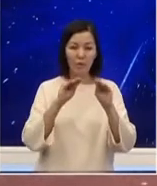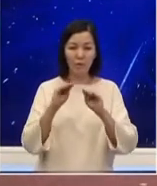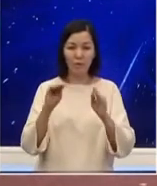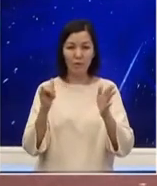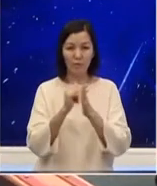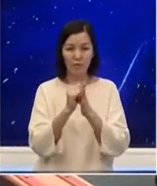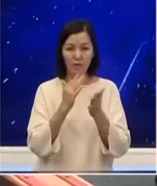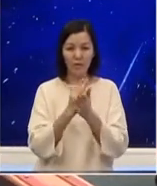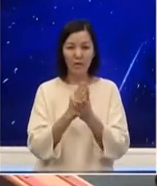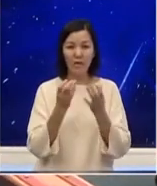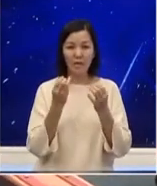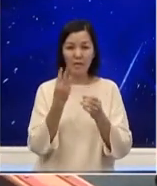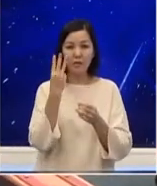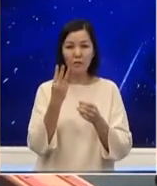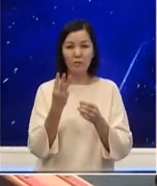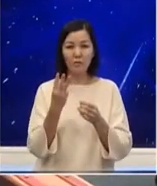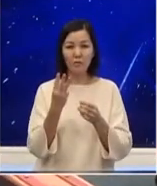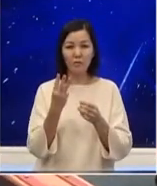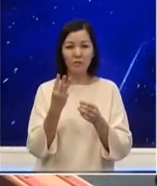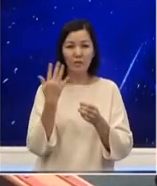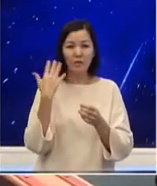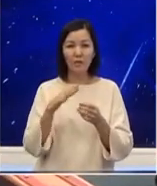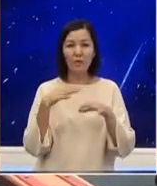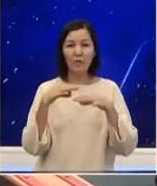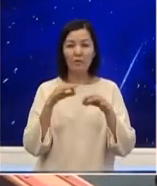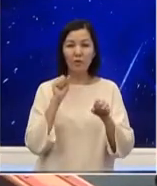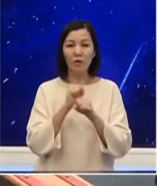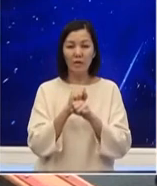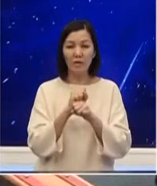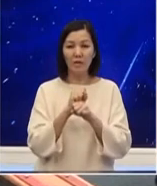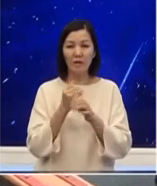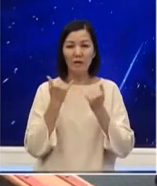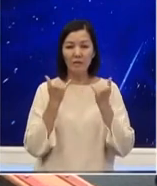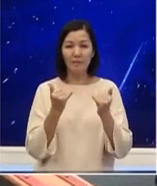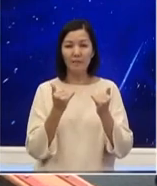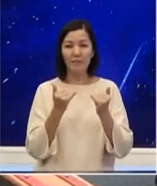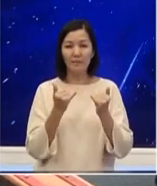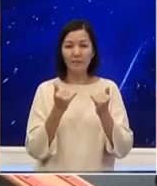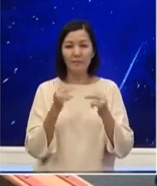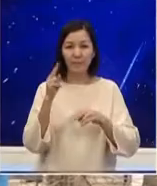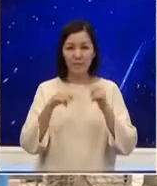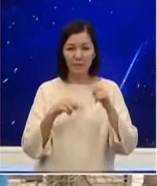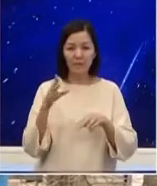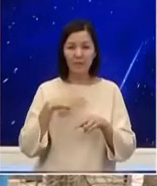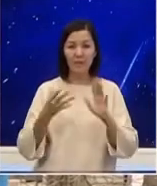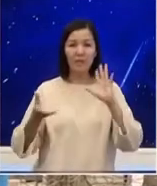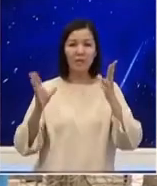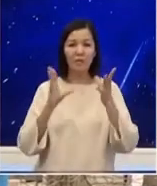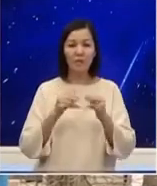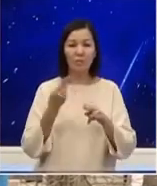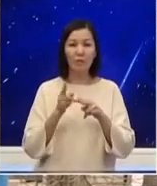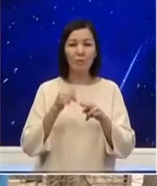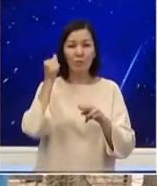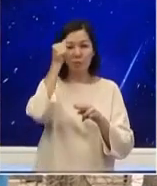3 жерден 50 автотұраққа арналған тұрақ салып қойдық. Жалпы бұл жылы